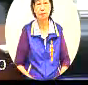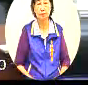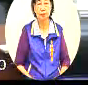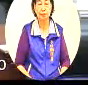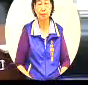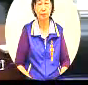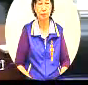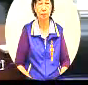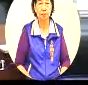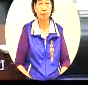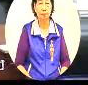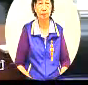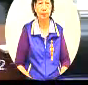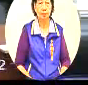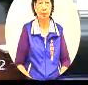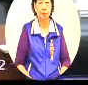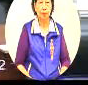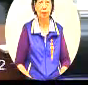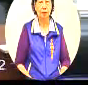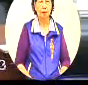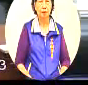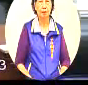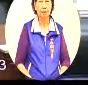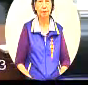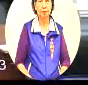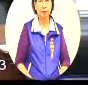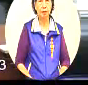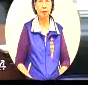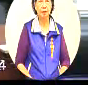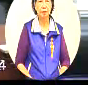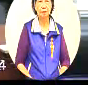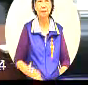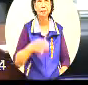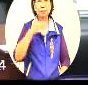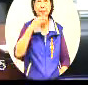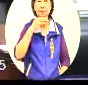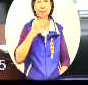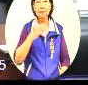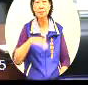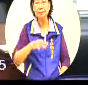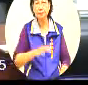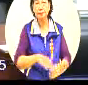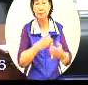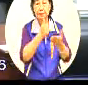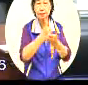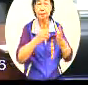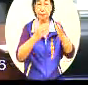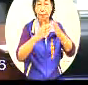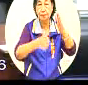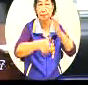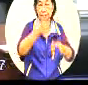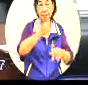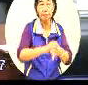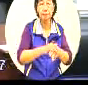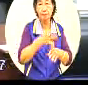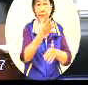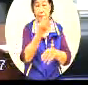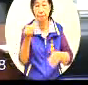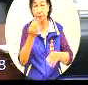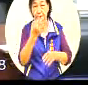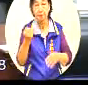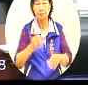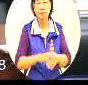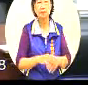好，那我这边会待会会再次给我们市长看一下哈，这些所谓的数字。